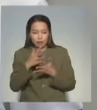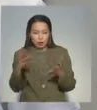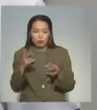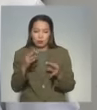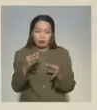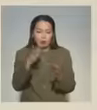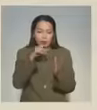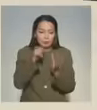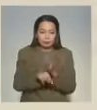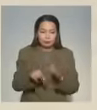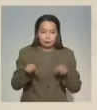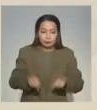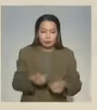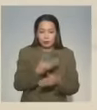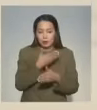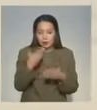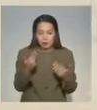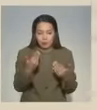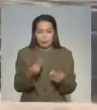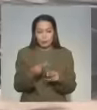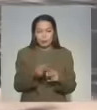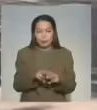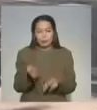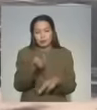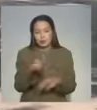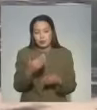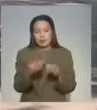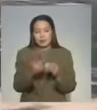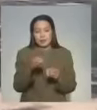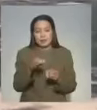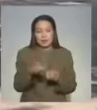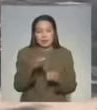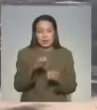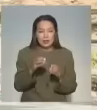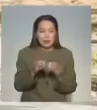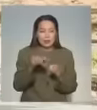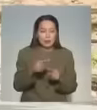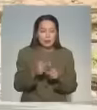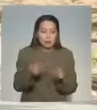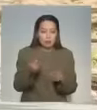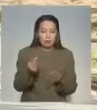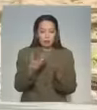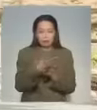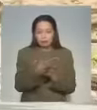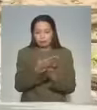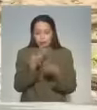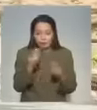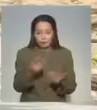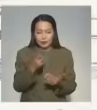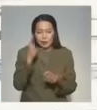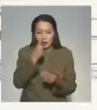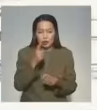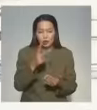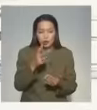это невозможно. Отмечу, сейчас только в Уральске 10,5 тысяч должников по алиментам. За год их стало больше на